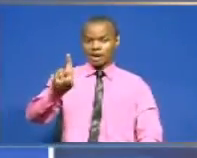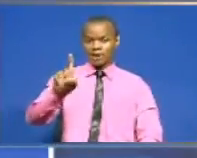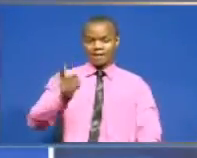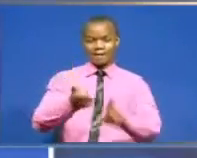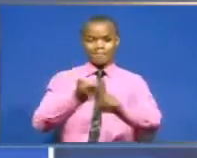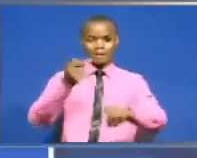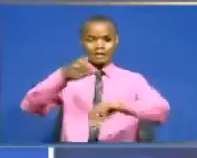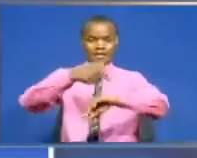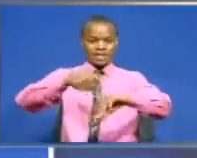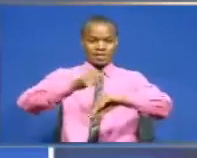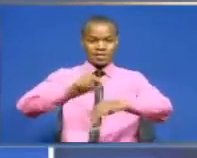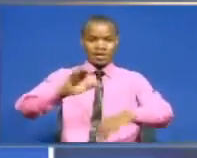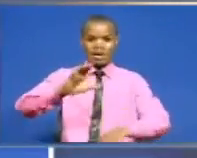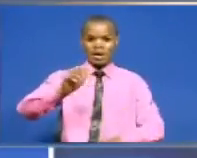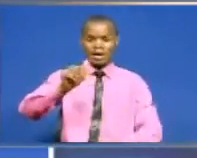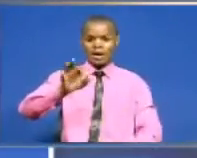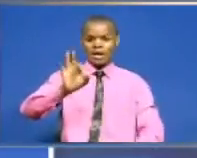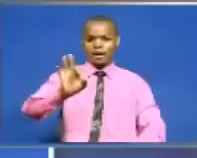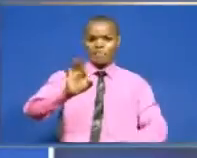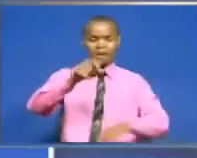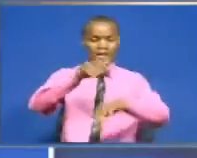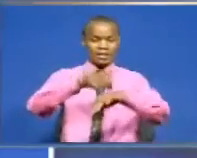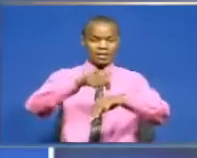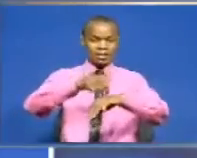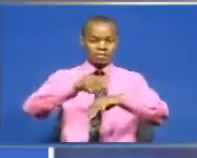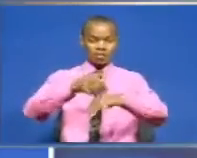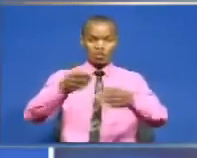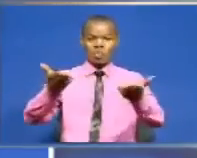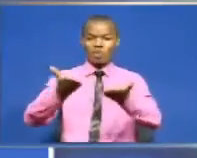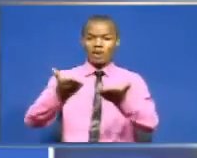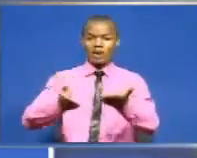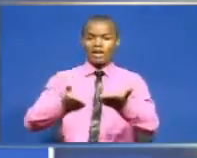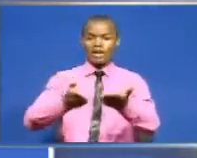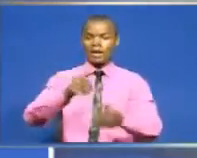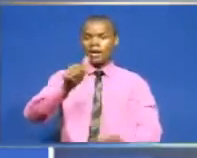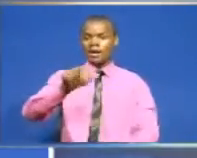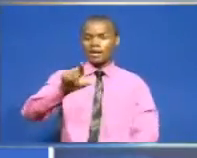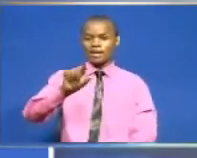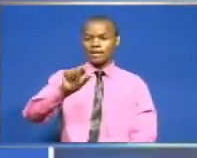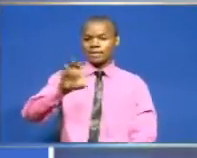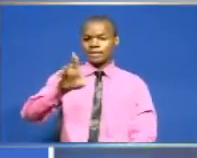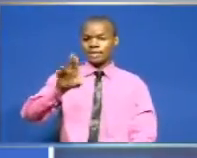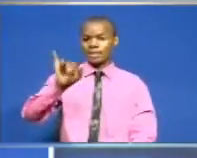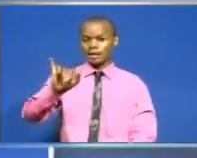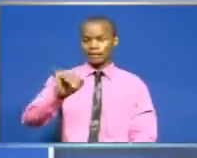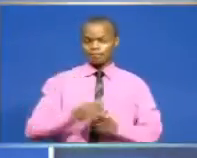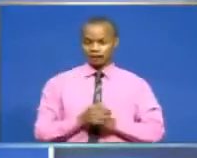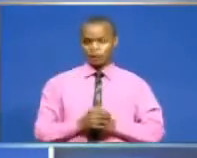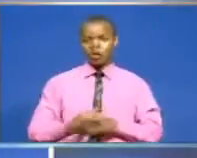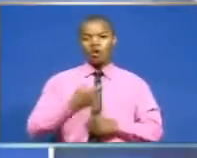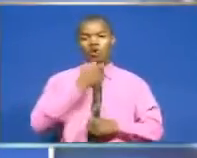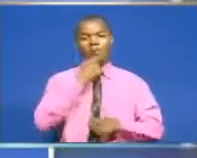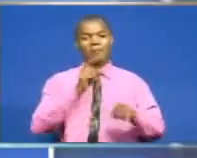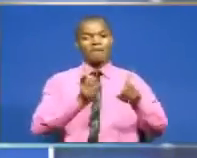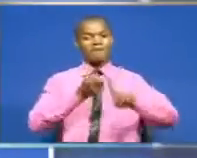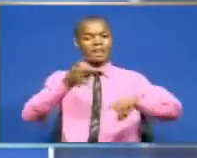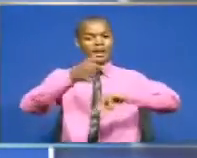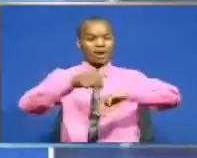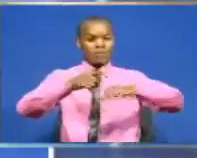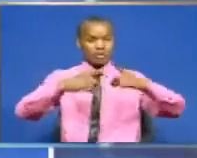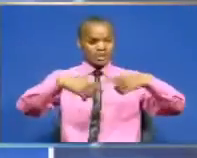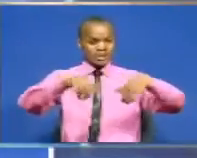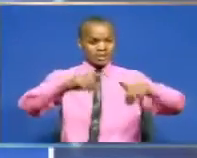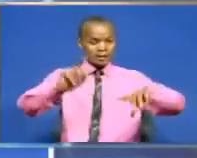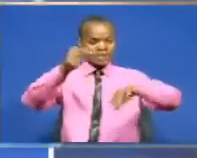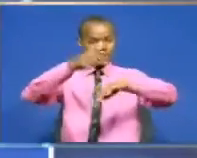ya ligi ya kilabu bingwa barani Afrika baada ya mwezi huu jijini Algiers, Algeria. Kogalo ilifuzu kwa raundi ya kwanza ya ligi hiyo baada ya